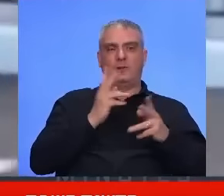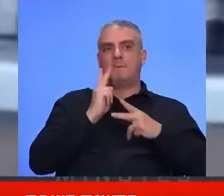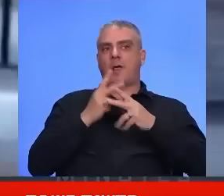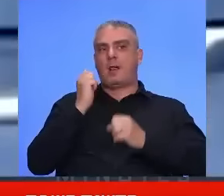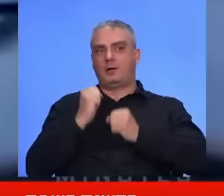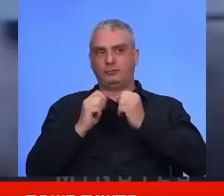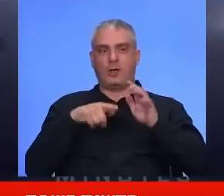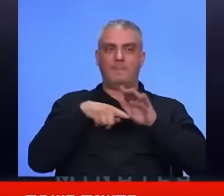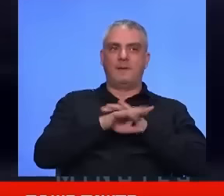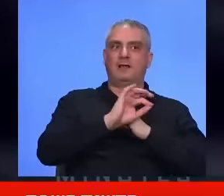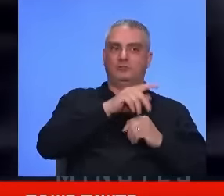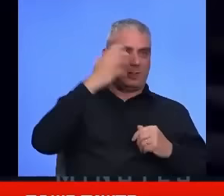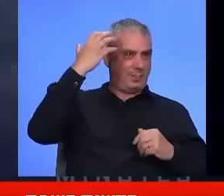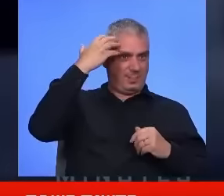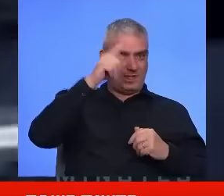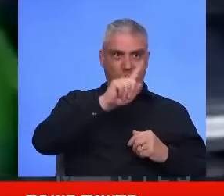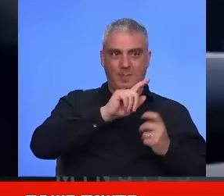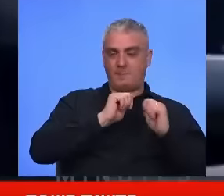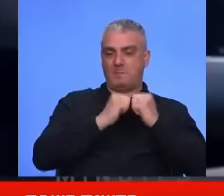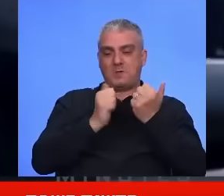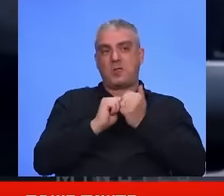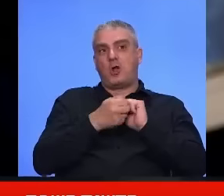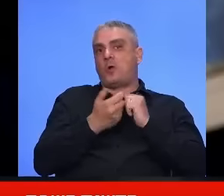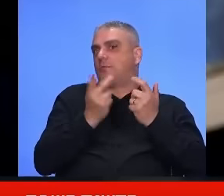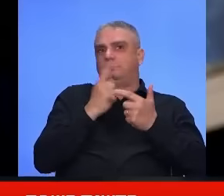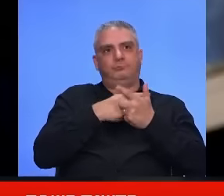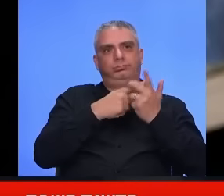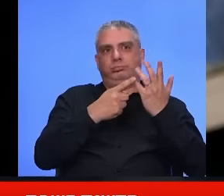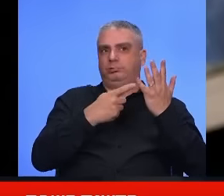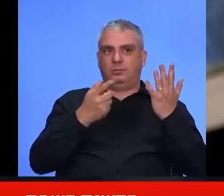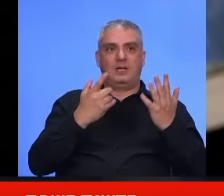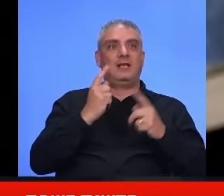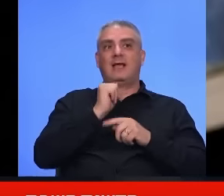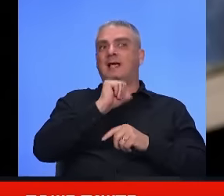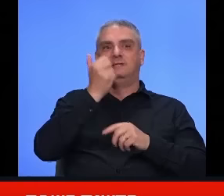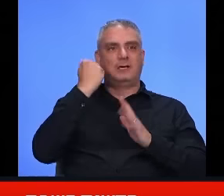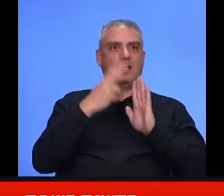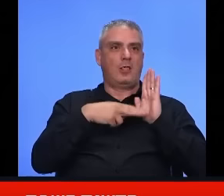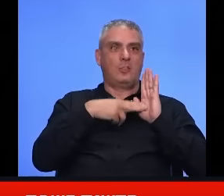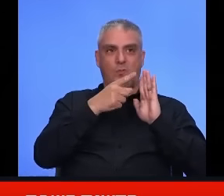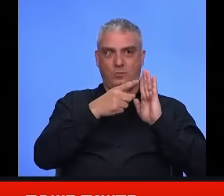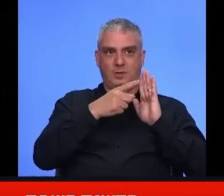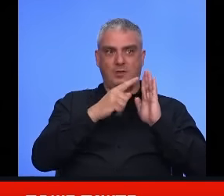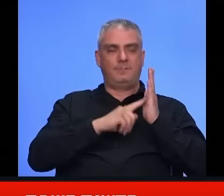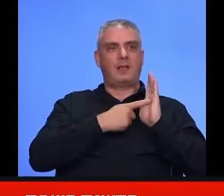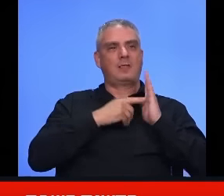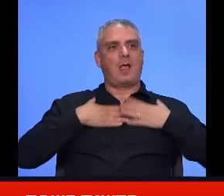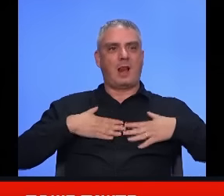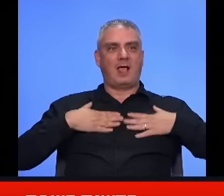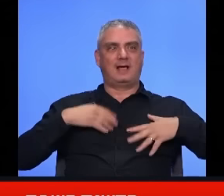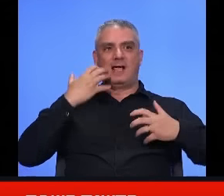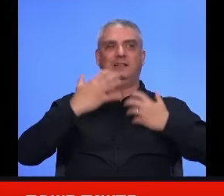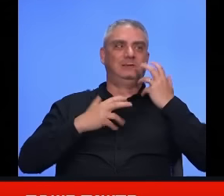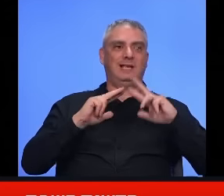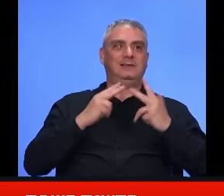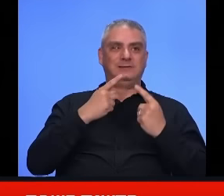קשה, בגידה של וויליאם, פרידה, ובעצם מה לא. רגע עשי היה התמונה הזאת שנועדה להרגיע את הסערה